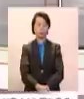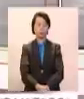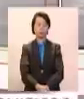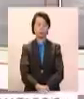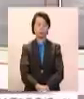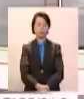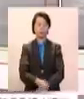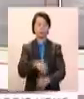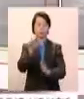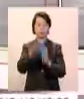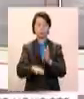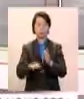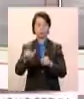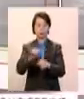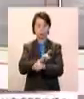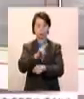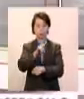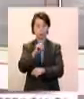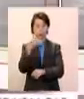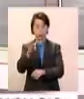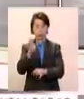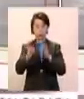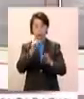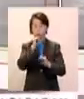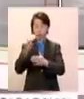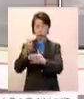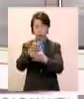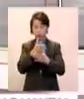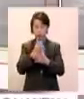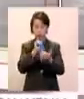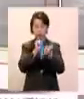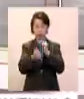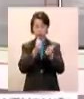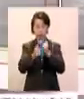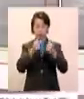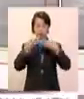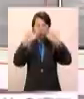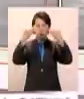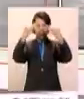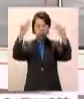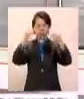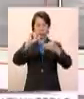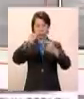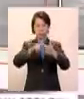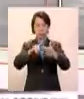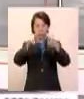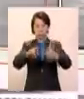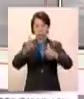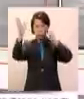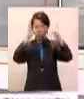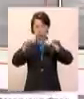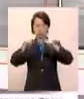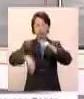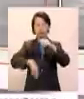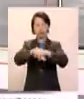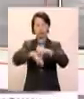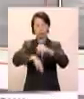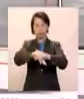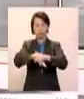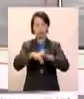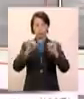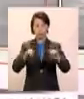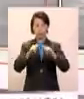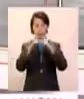Kurang lengkap imbasan 2018 jika kami tidak kongsikan sukan paling popular diikuti rakyat Malaysia iaitu bola sepak. Ya,